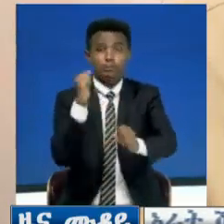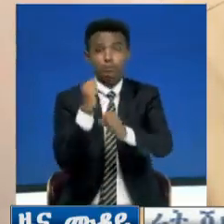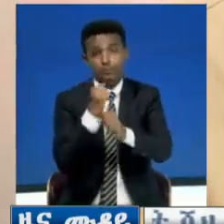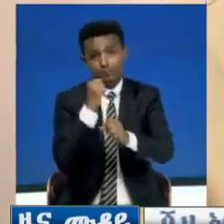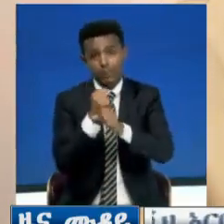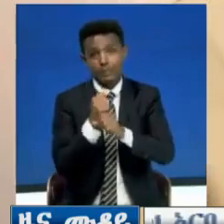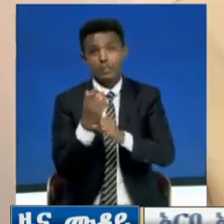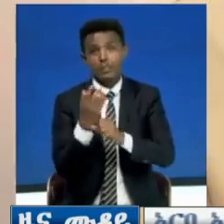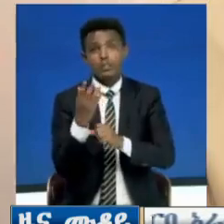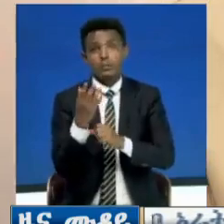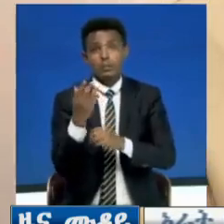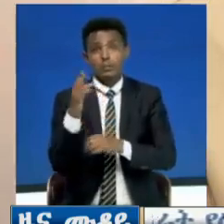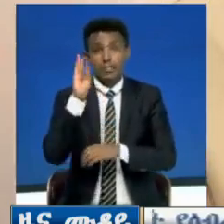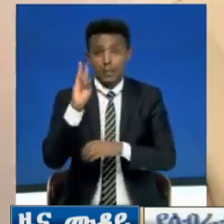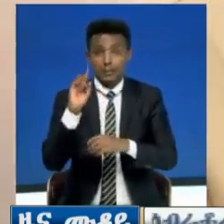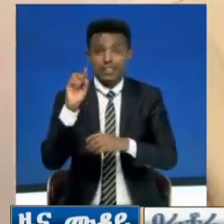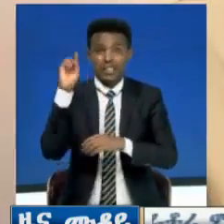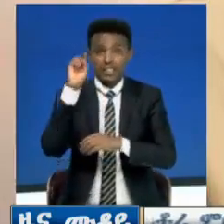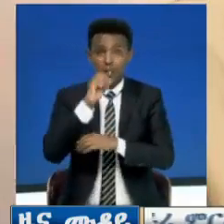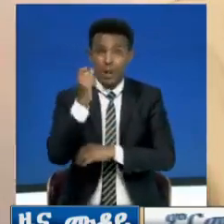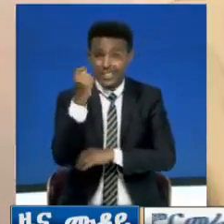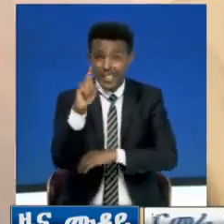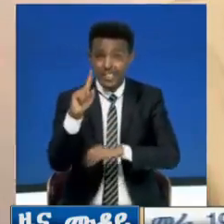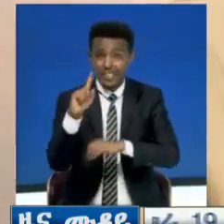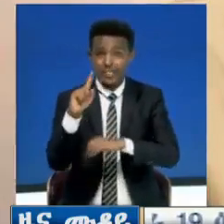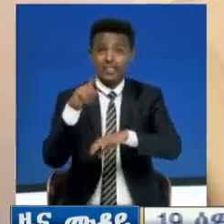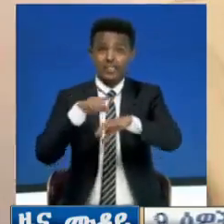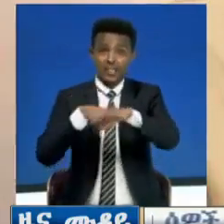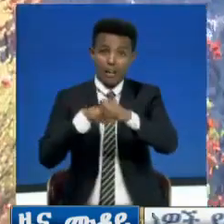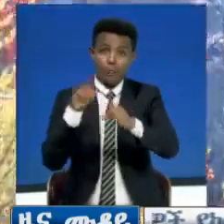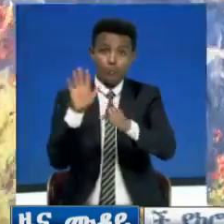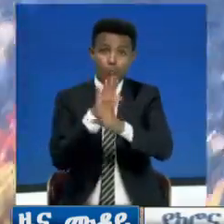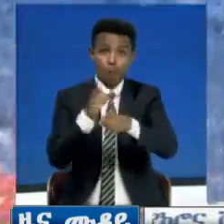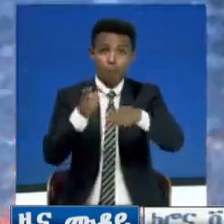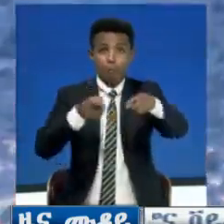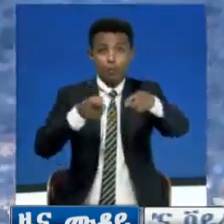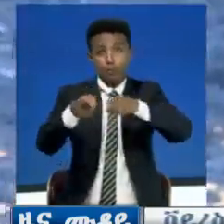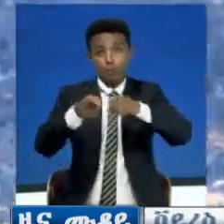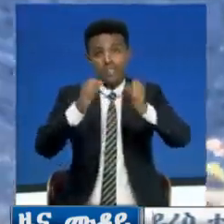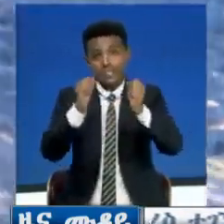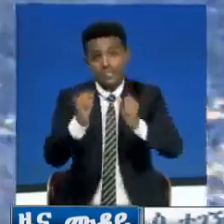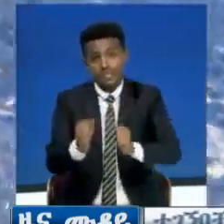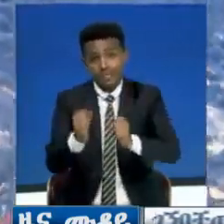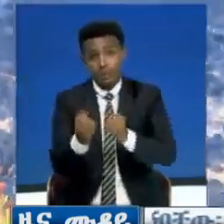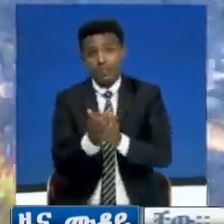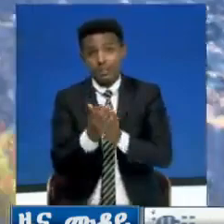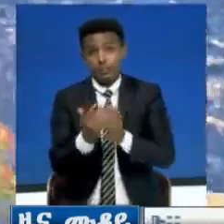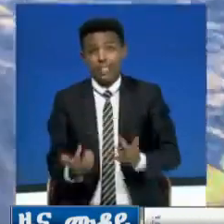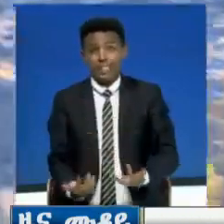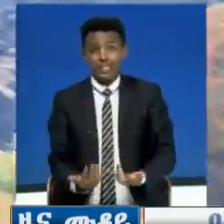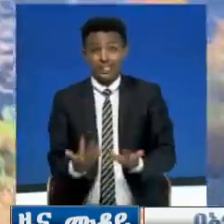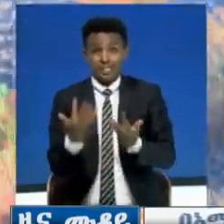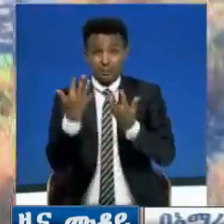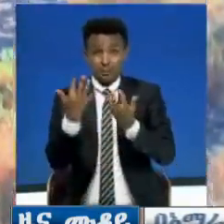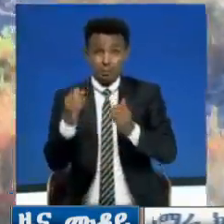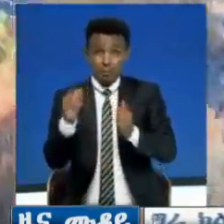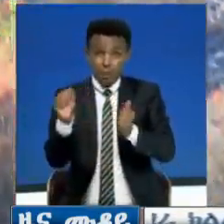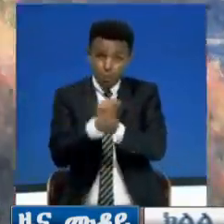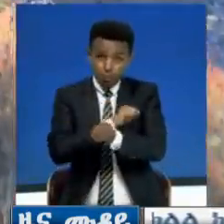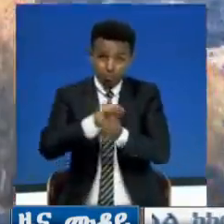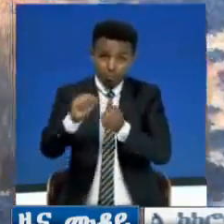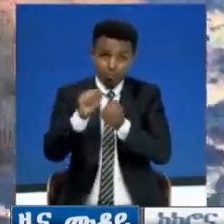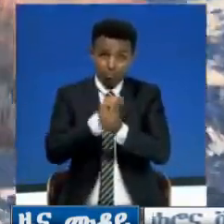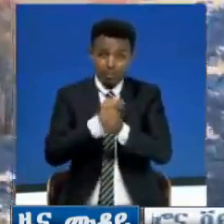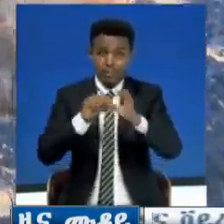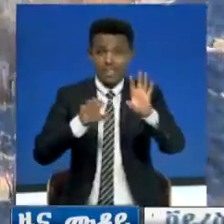ከቀኑ 11 ሰዓት አካባቢ ሙሉ በሙሉ ነው መቆጣጠር የተቻለው። ስበሳት የተያዘው ጉቶውን ሁሉ ሙሉ በሙሉ ሊያጠፋልን የቻለው